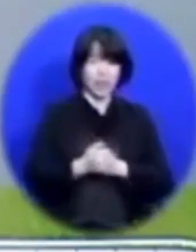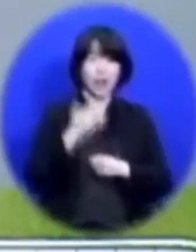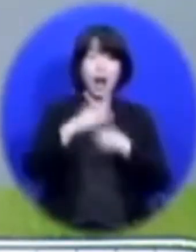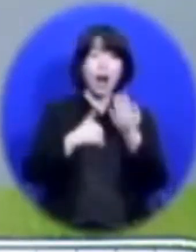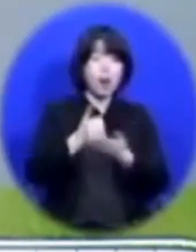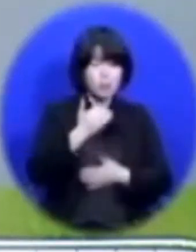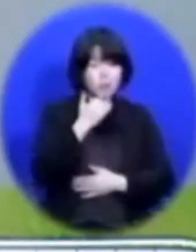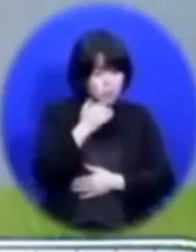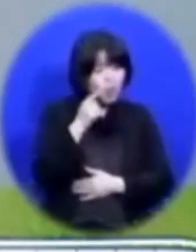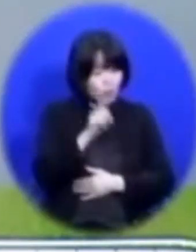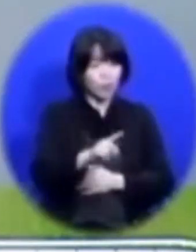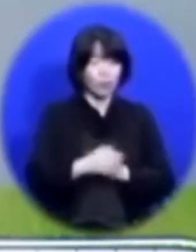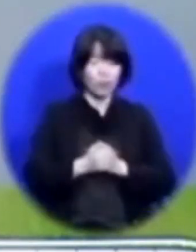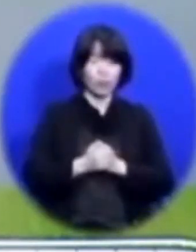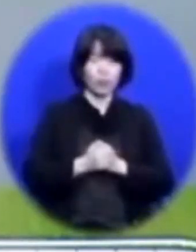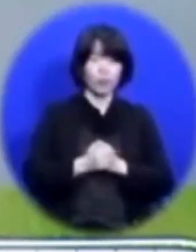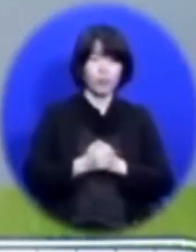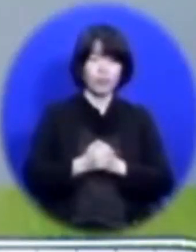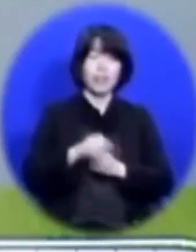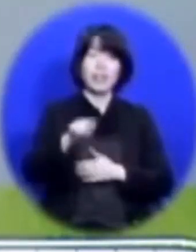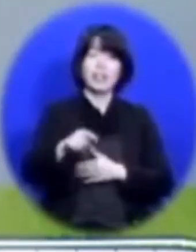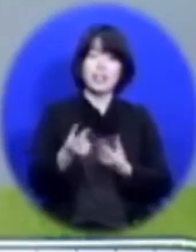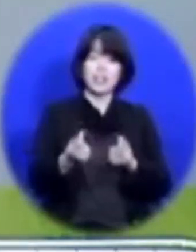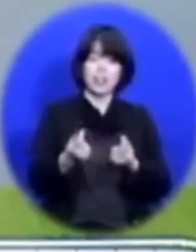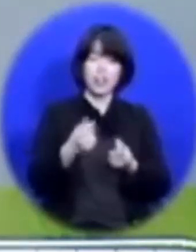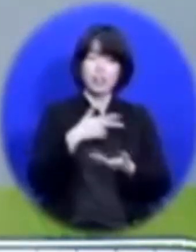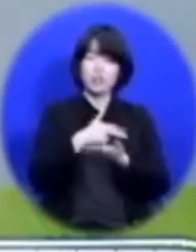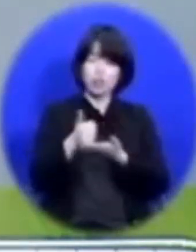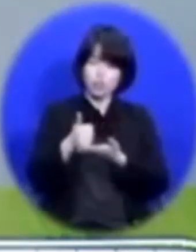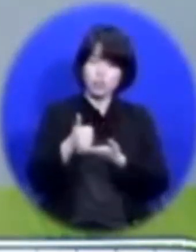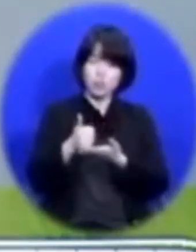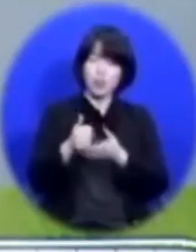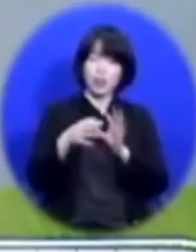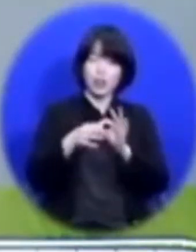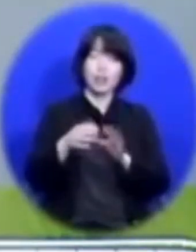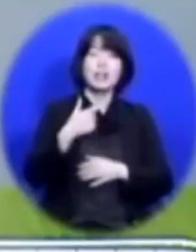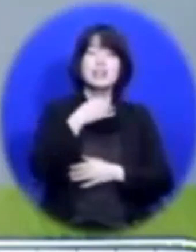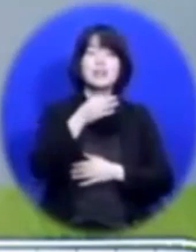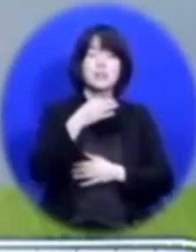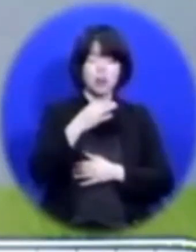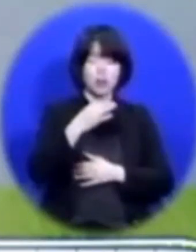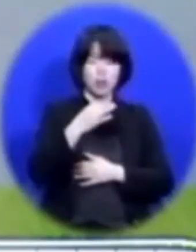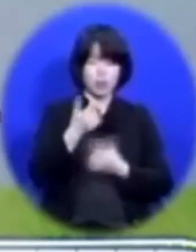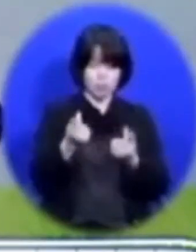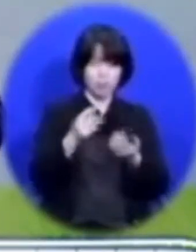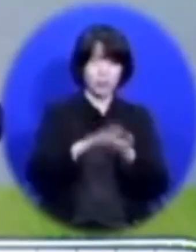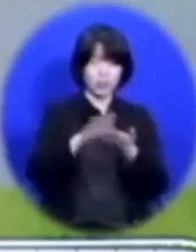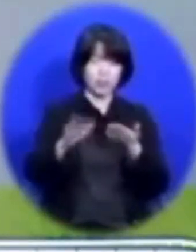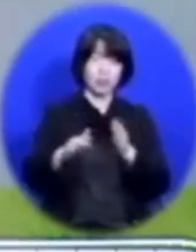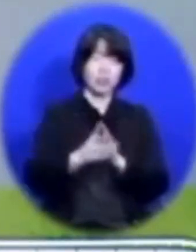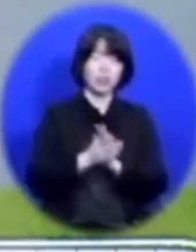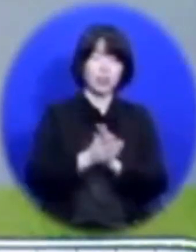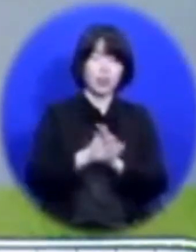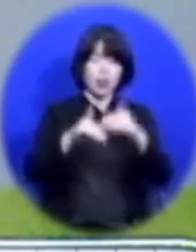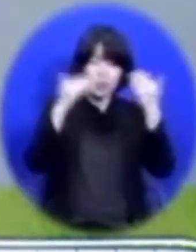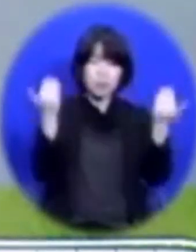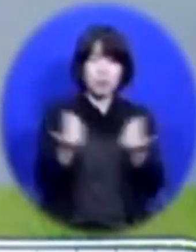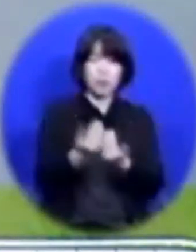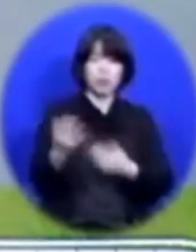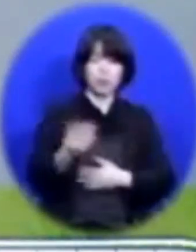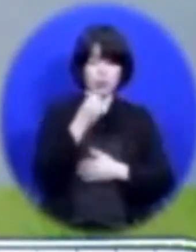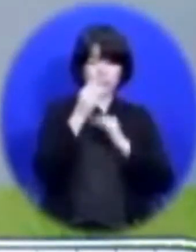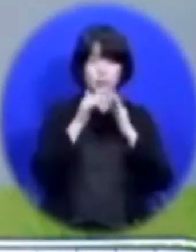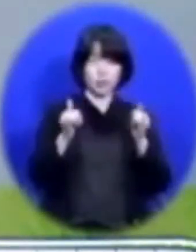하나님을기다리자."그것은주님의음성입니다 .모든사람,모든신자들